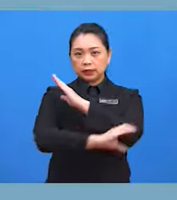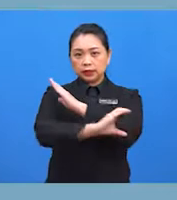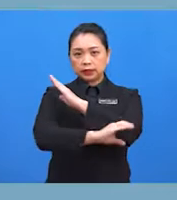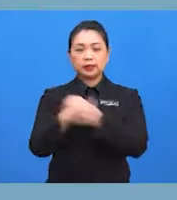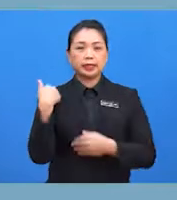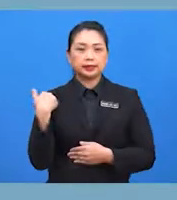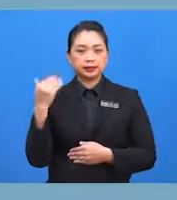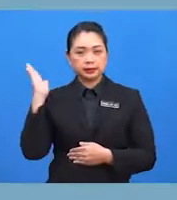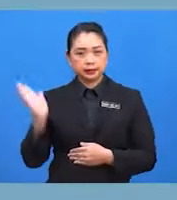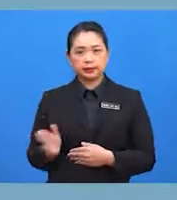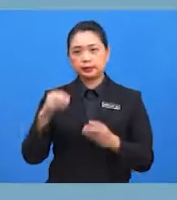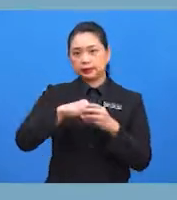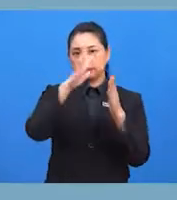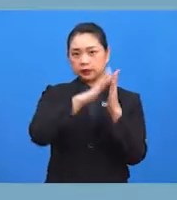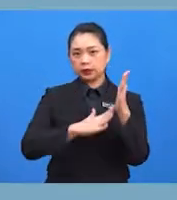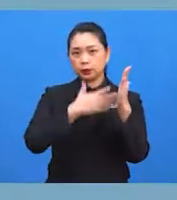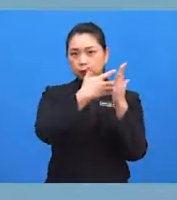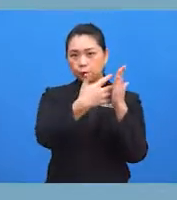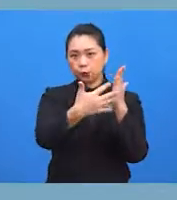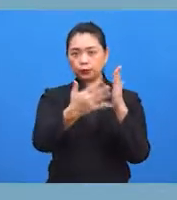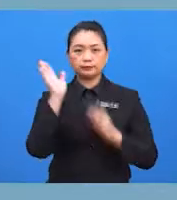366.7 ribu orang penganggur dan